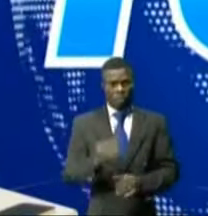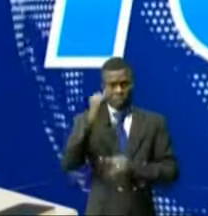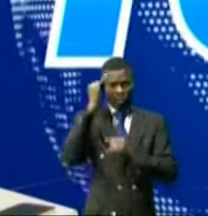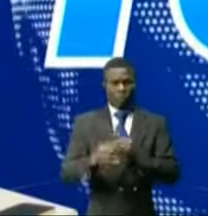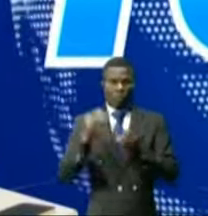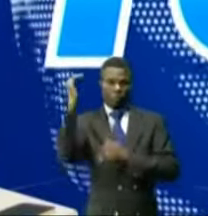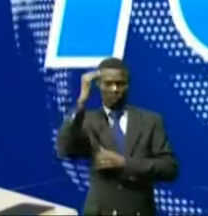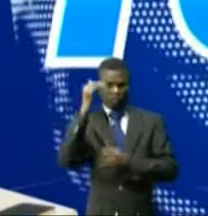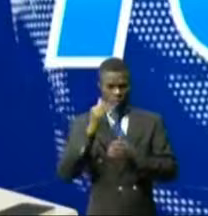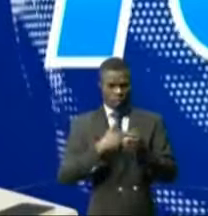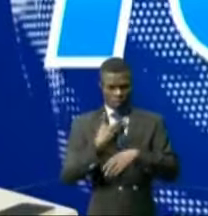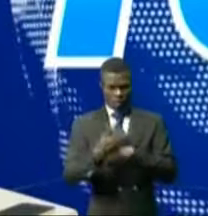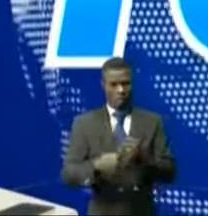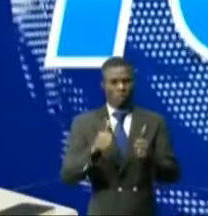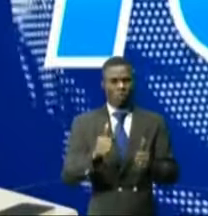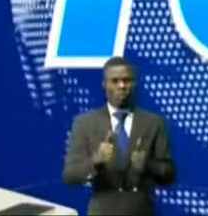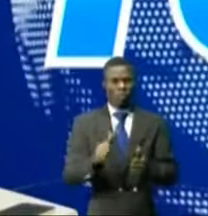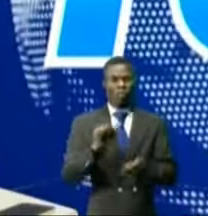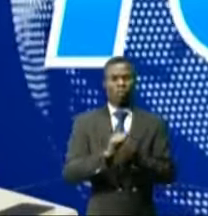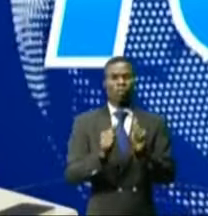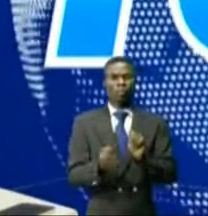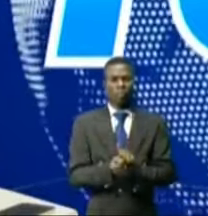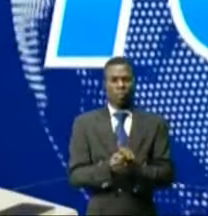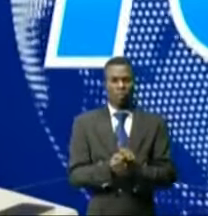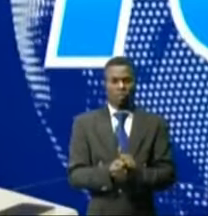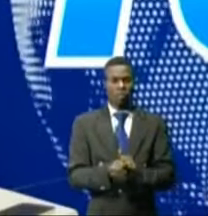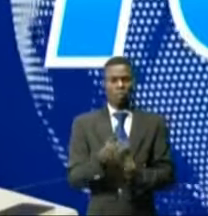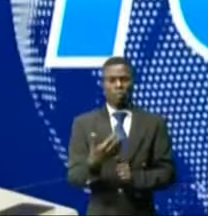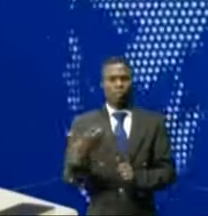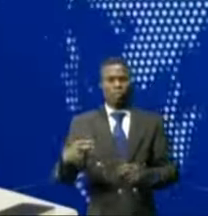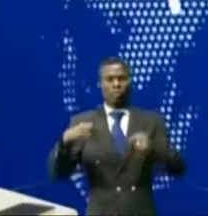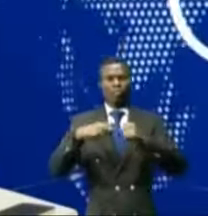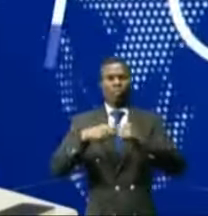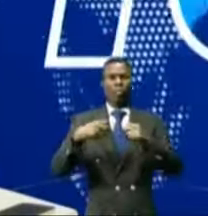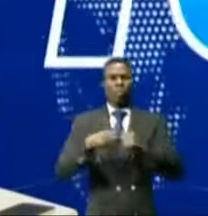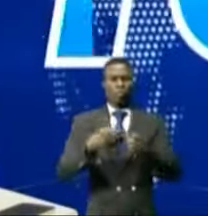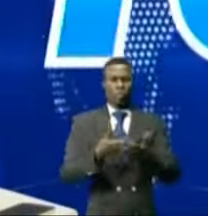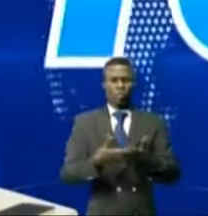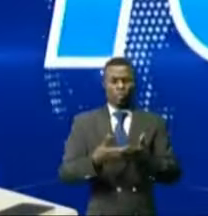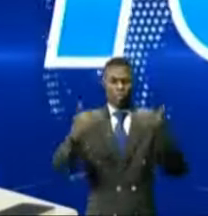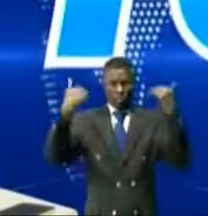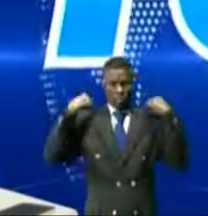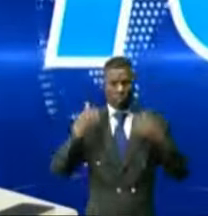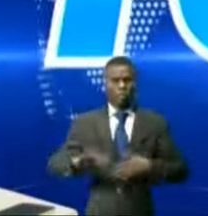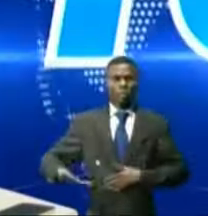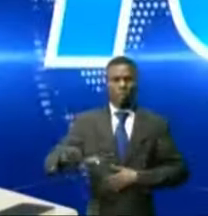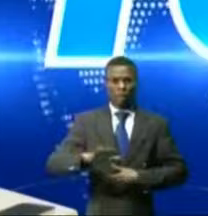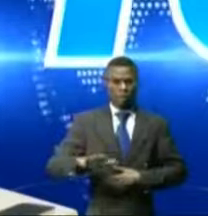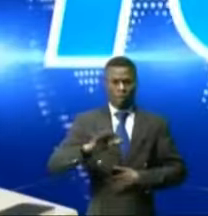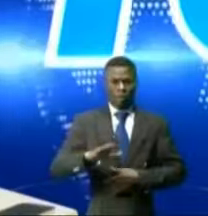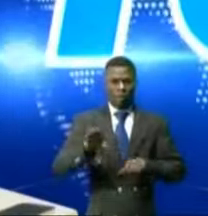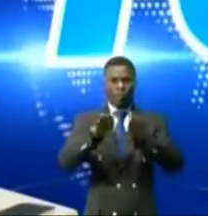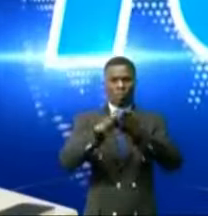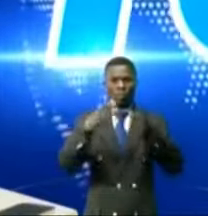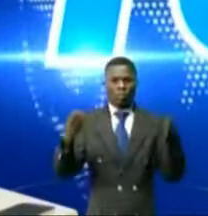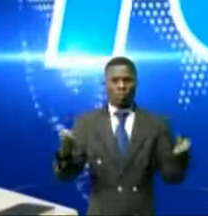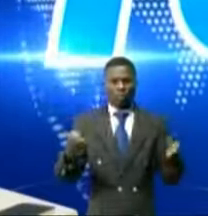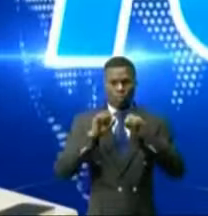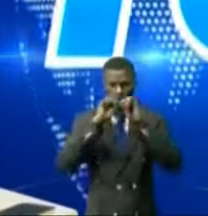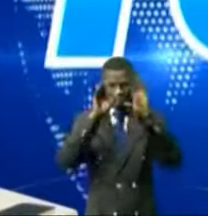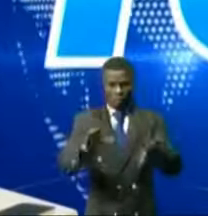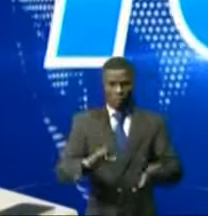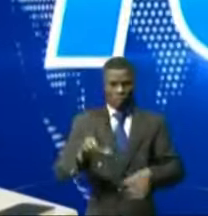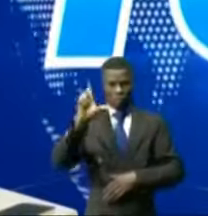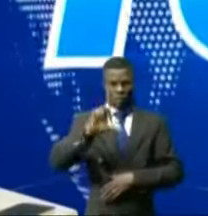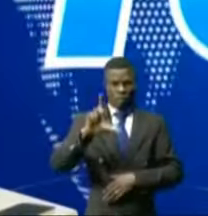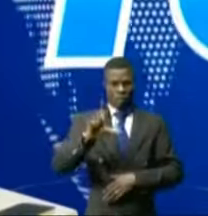l'année en toute quiétude en ce qui concerne la desserte en courant électrique. Le garant de la nation a inauguré hier lundi le